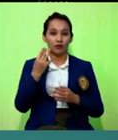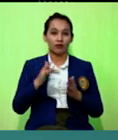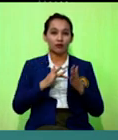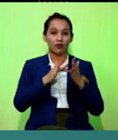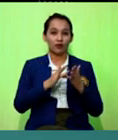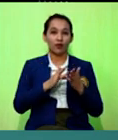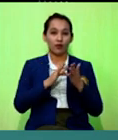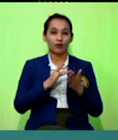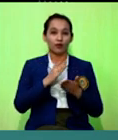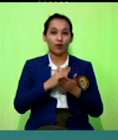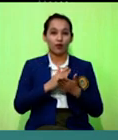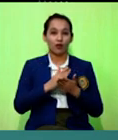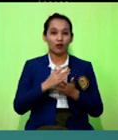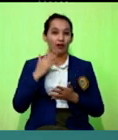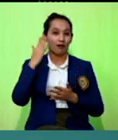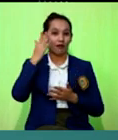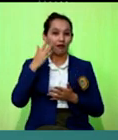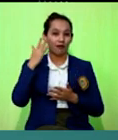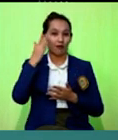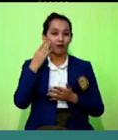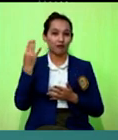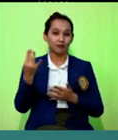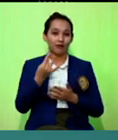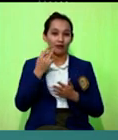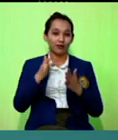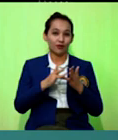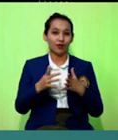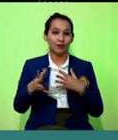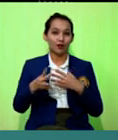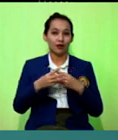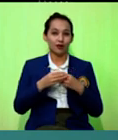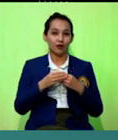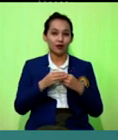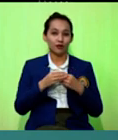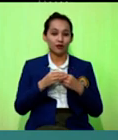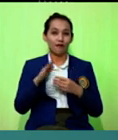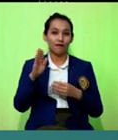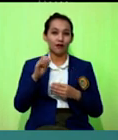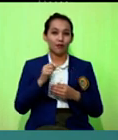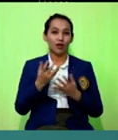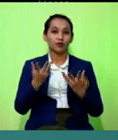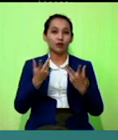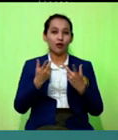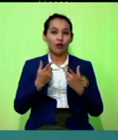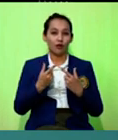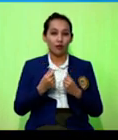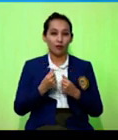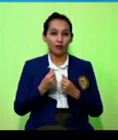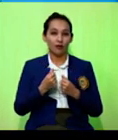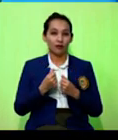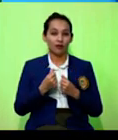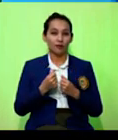otlansak. Xayoliy qiziqarli sayohatimizga birgalashib hamda hisoblab otlanamiz.